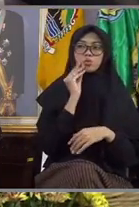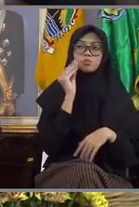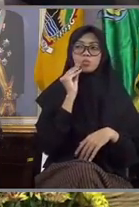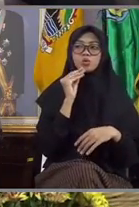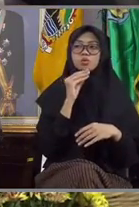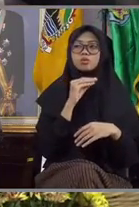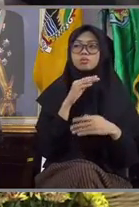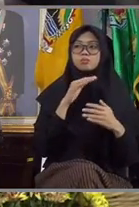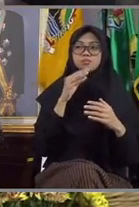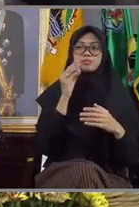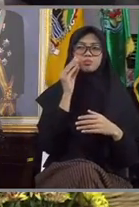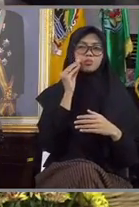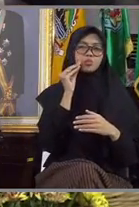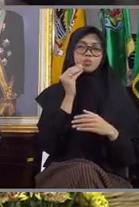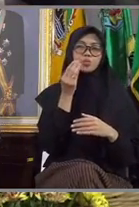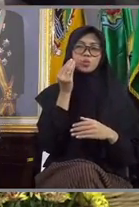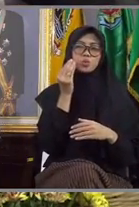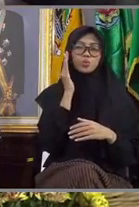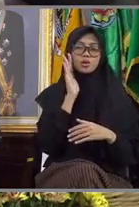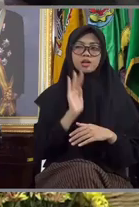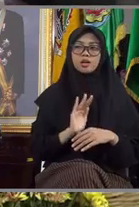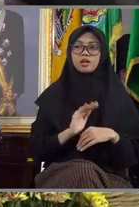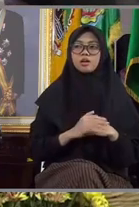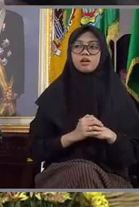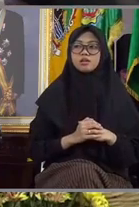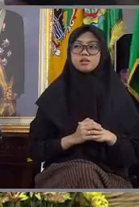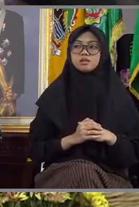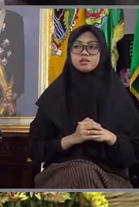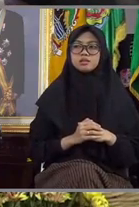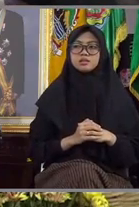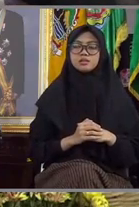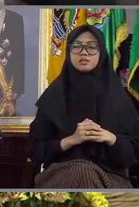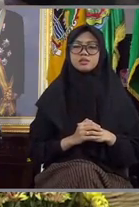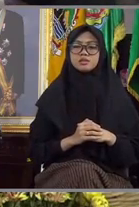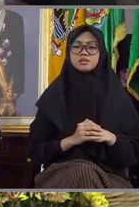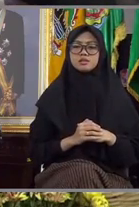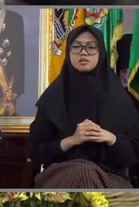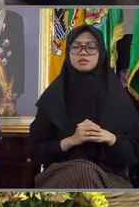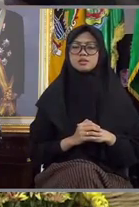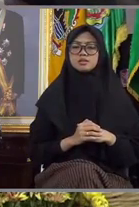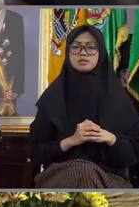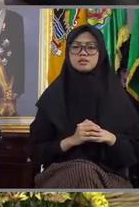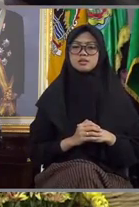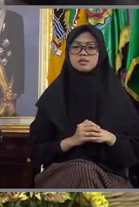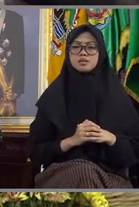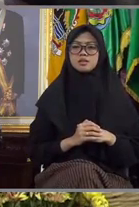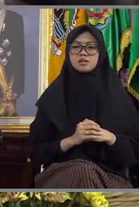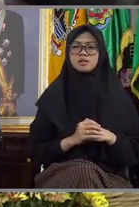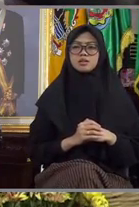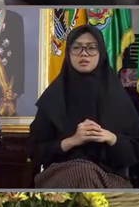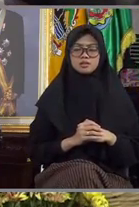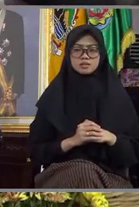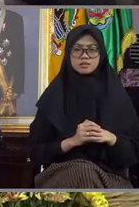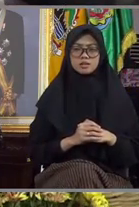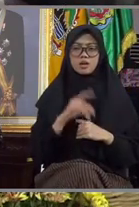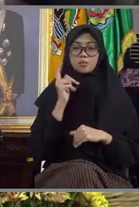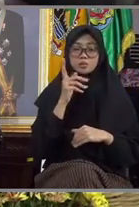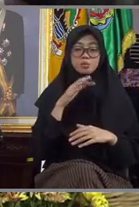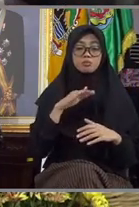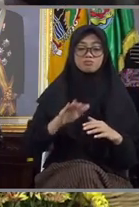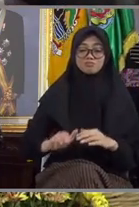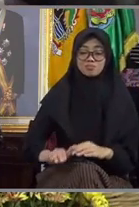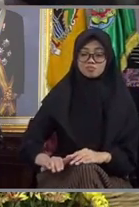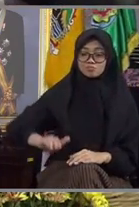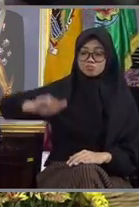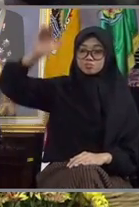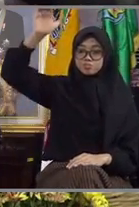balita. Karena penelitian membuktikan bahwa rekaman peristiwa anak sangat membekas di usia remaja.